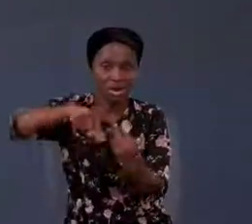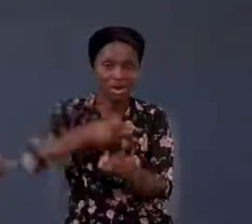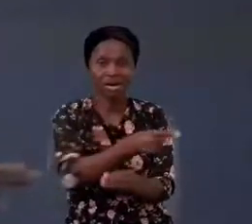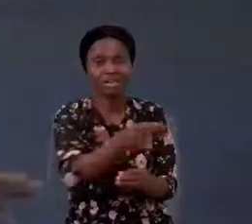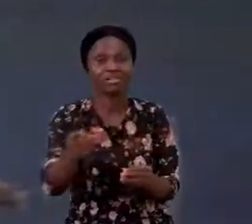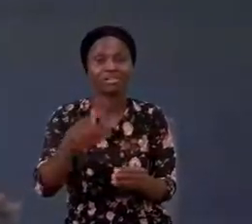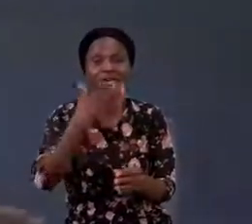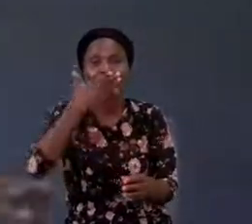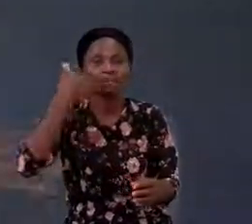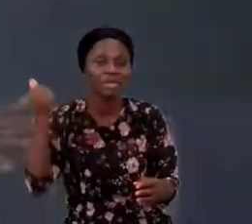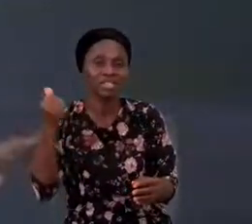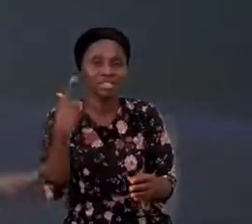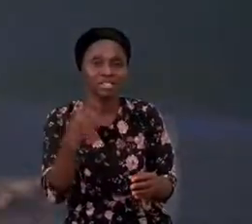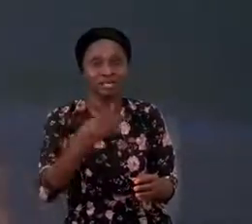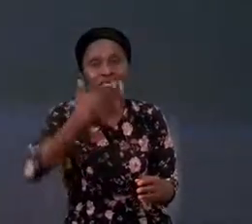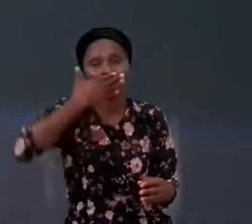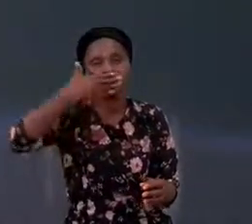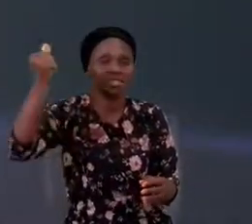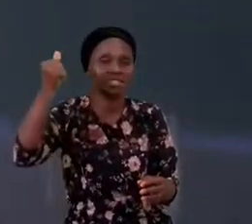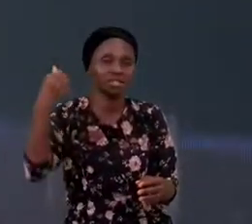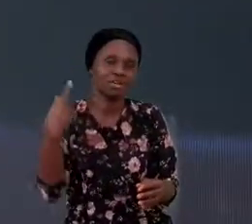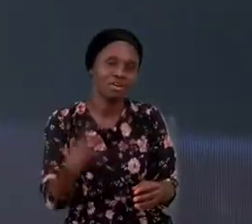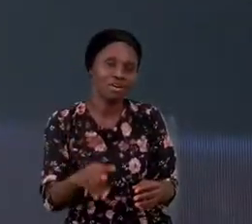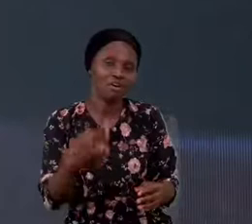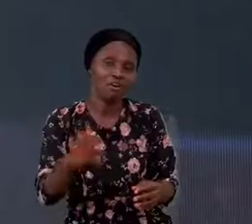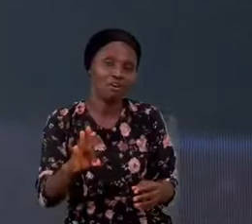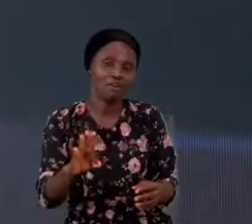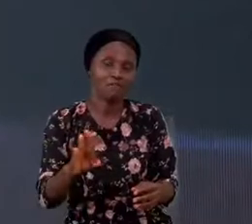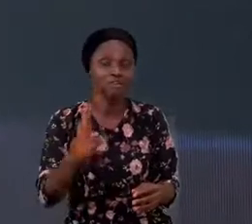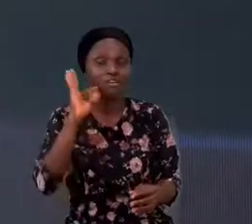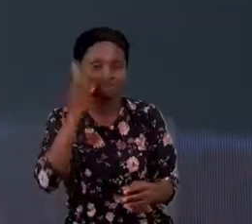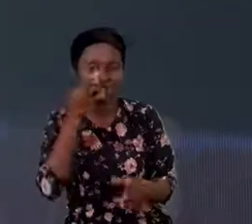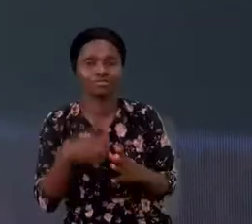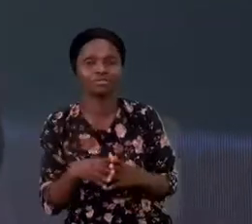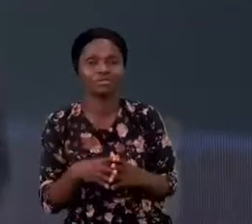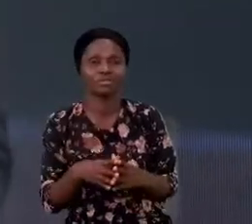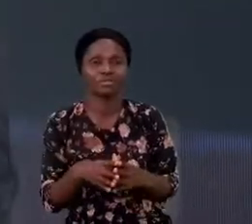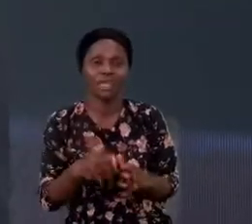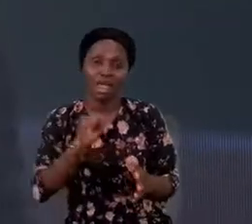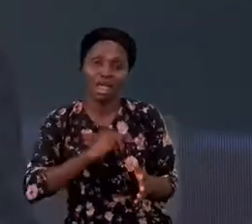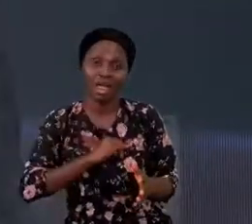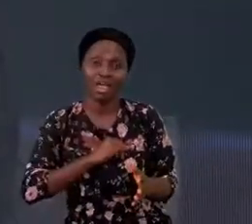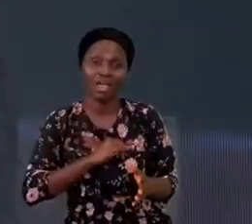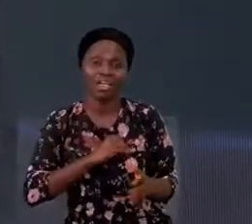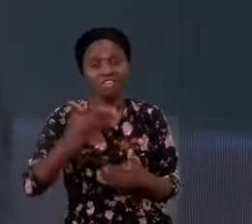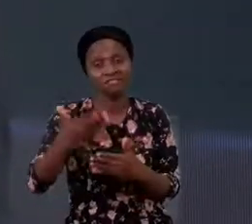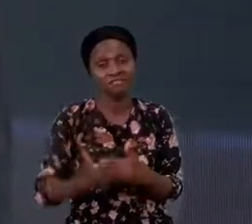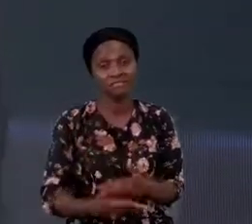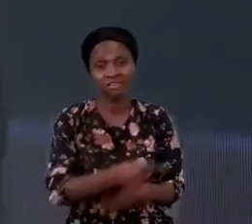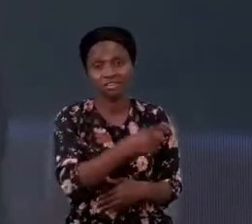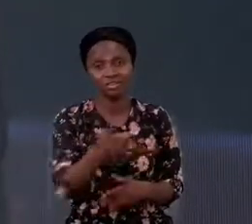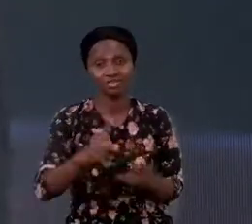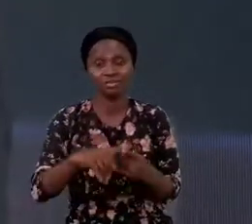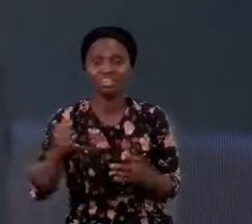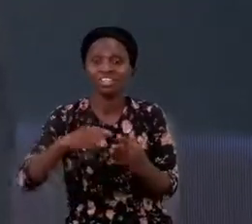Je t'invite à un nouveau départ dans ta vie. Et à partir d'aujourd'hui,